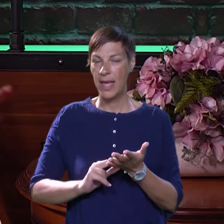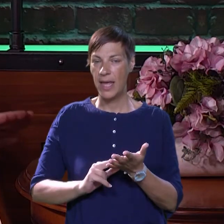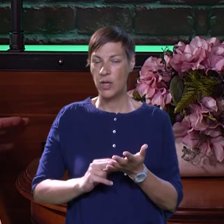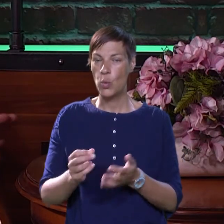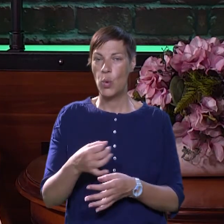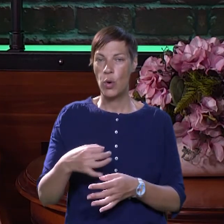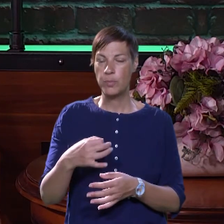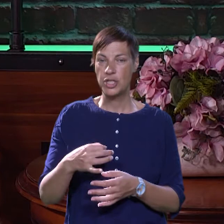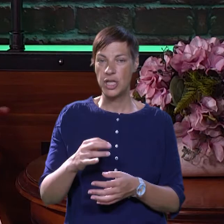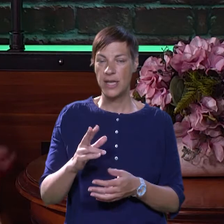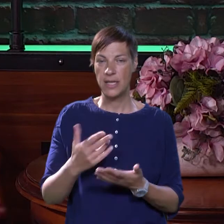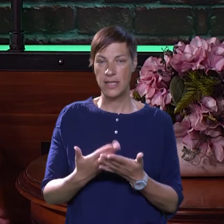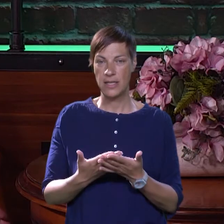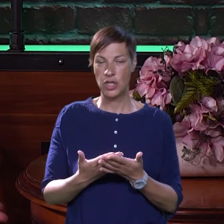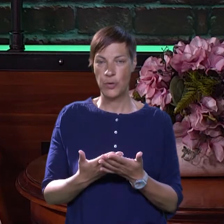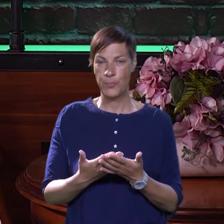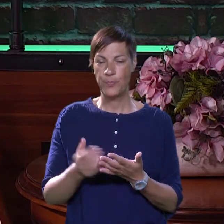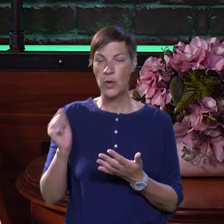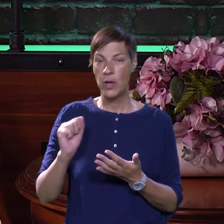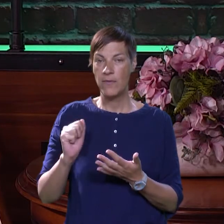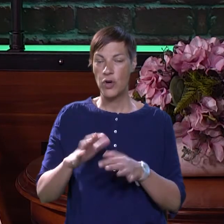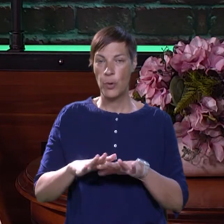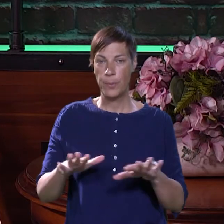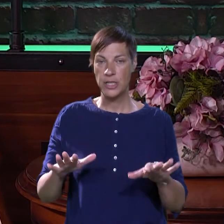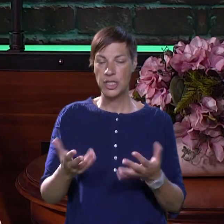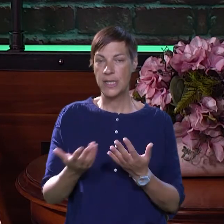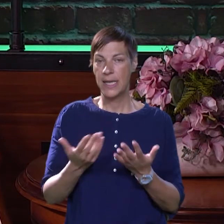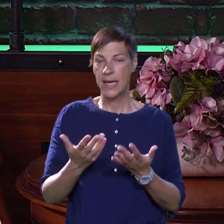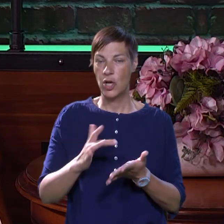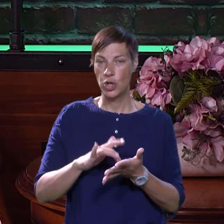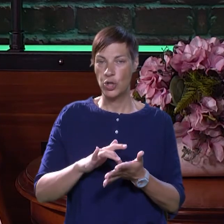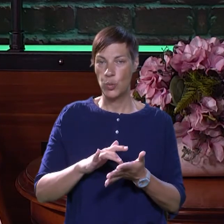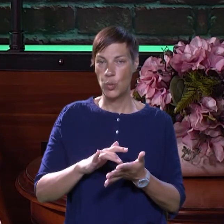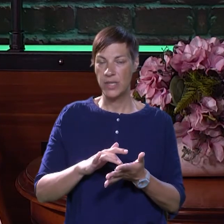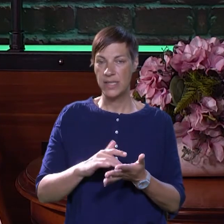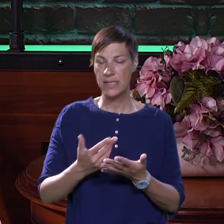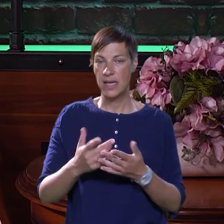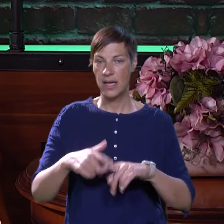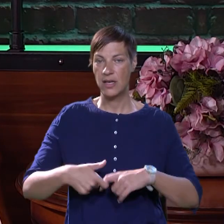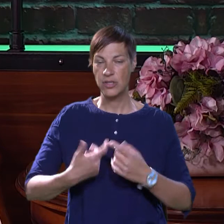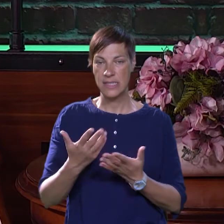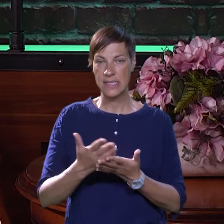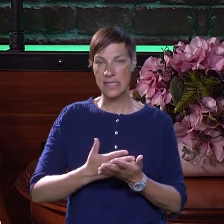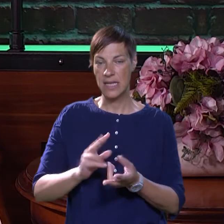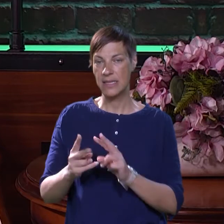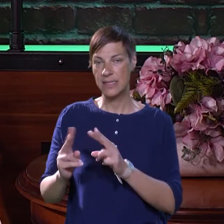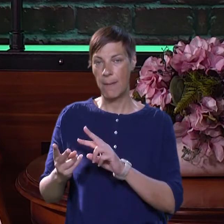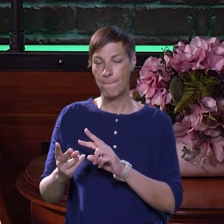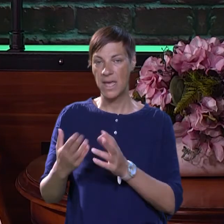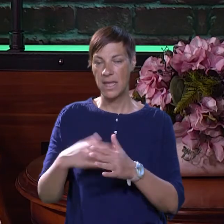i općenito i u Europi i šire. Kako je to utjecalo, dakle, kako se stvari zadaci